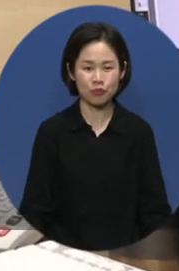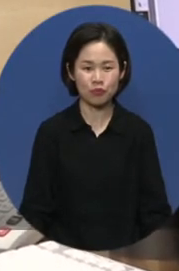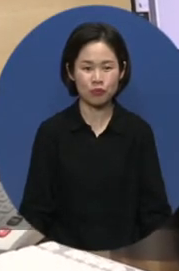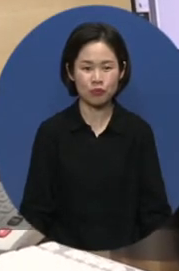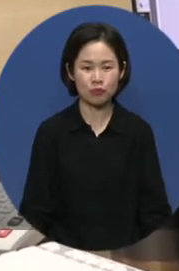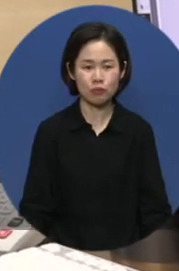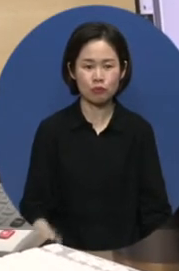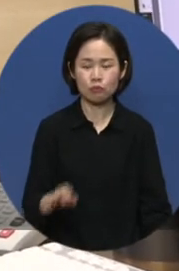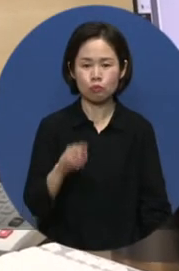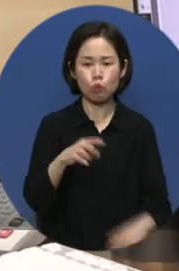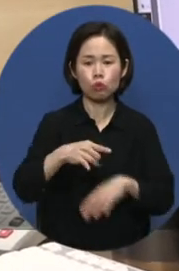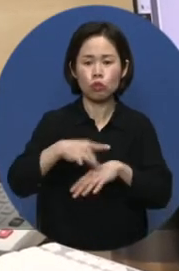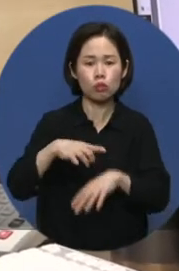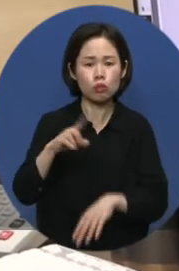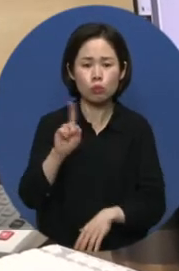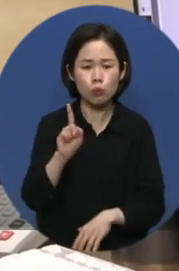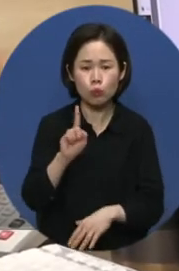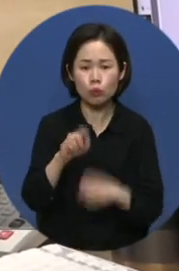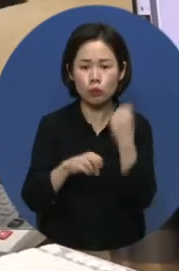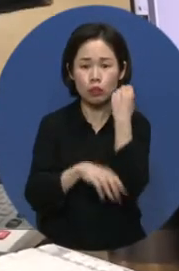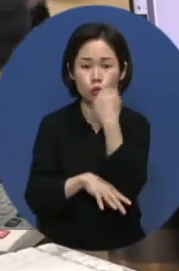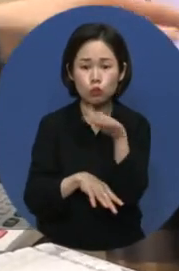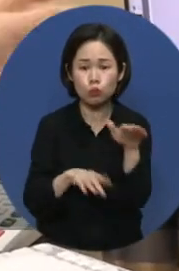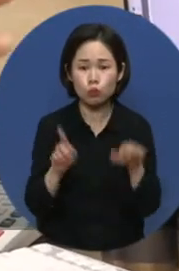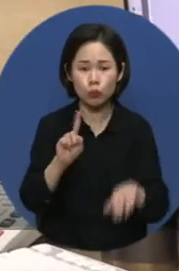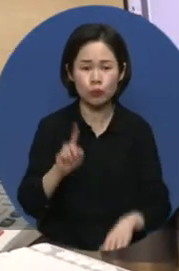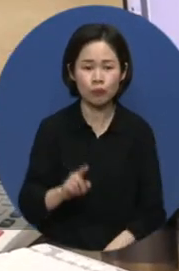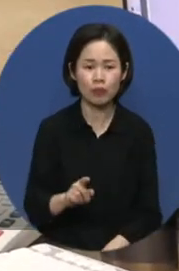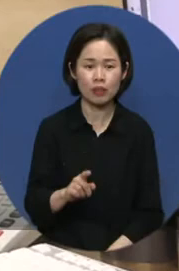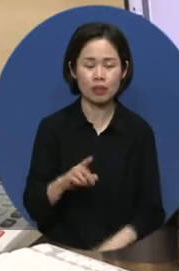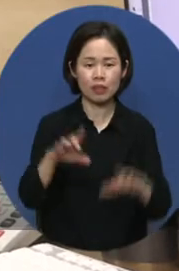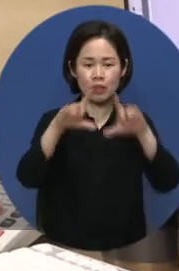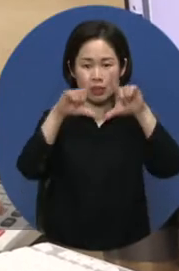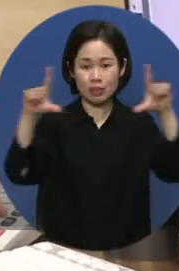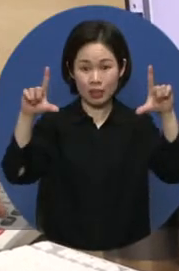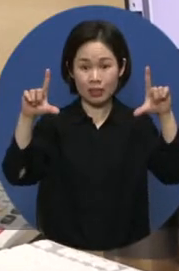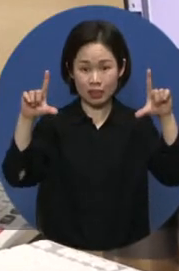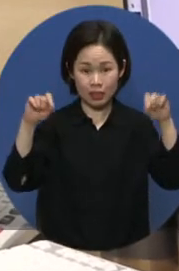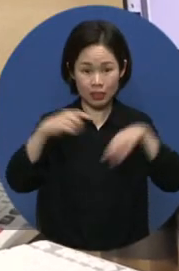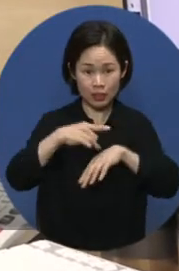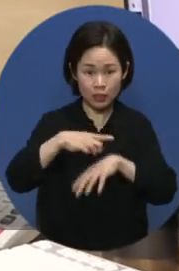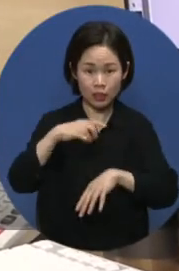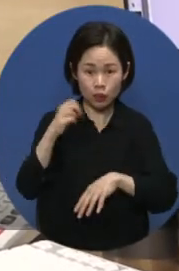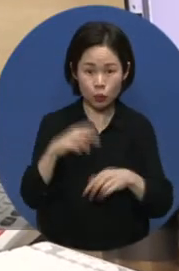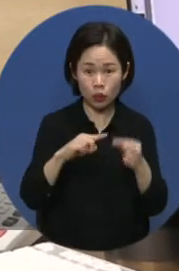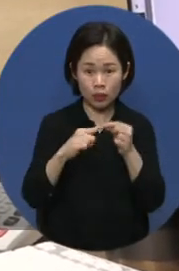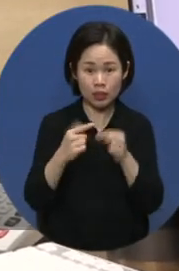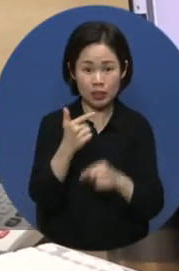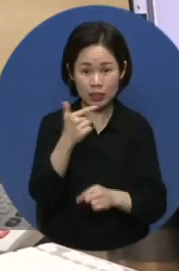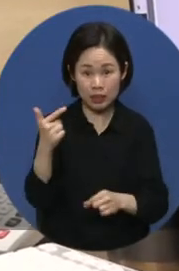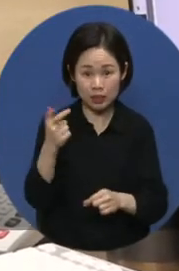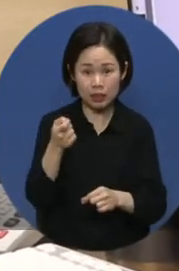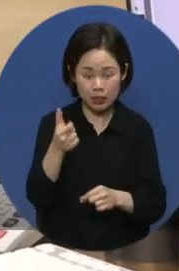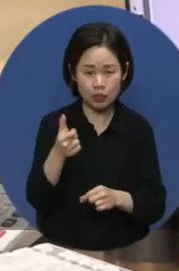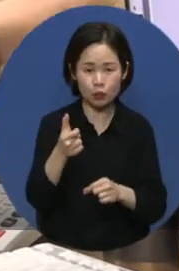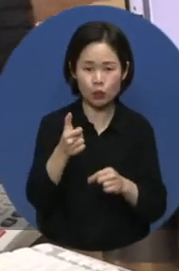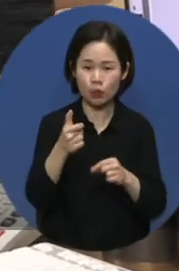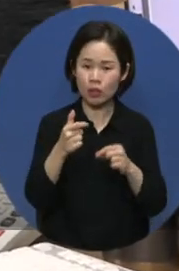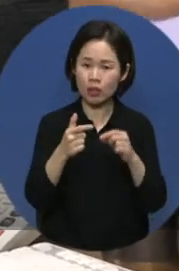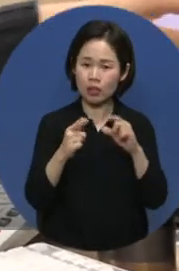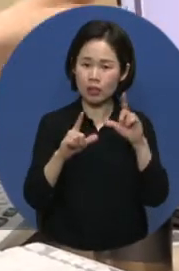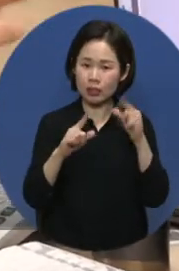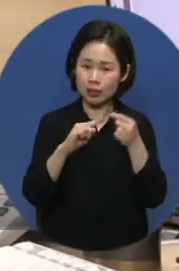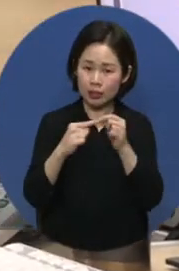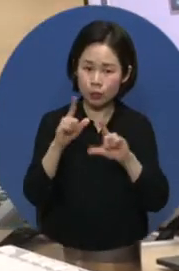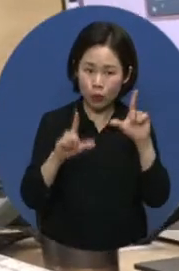포맷은 뭐 어떻게 정하시나요? 기본적인 이 틀과 그다음에 이 서체의 크기와 서체 종류 그다음에